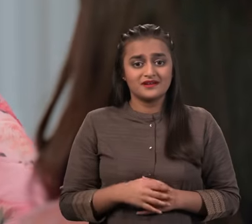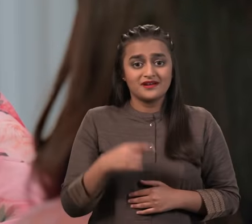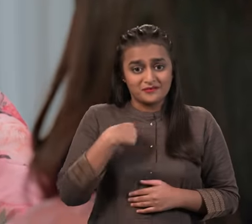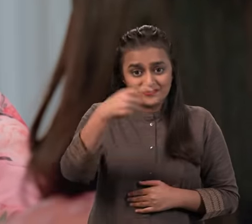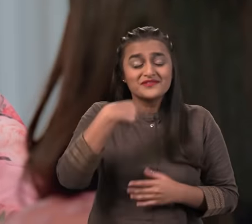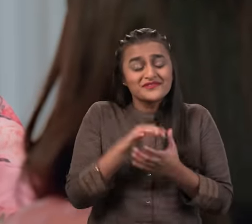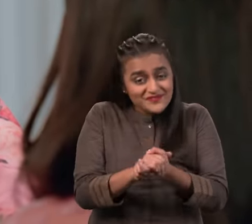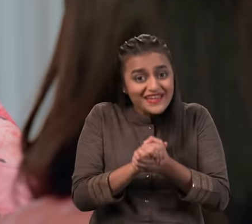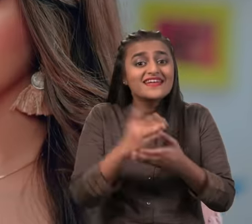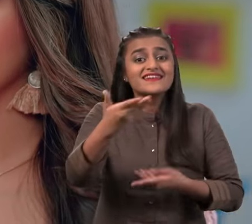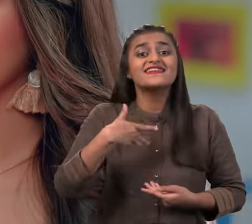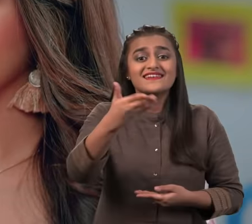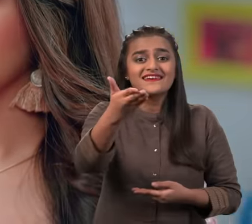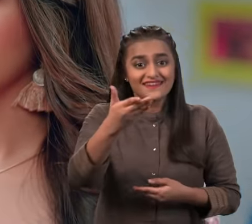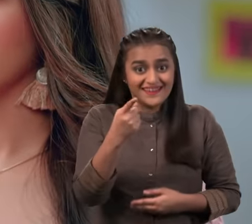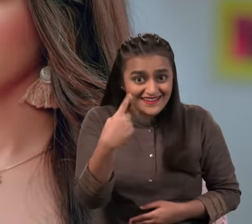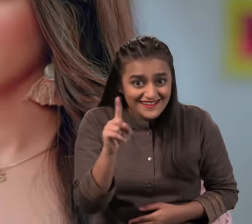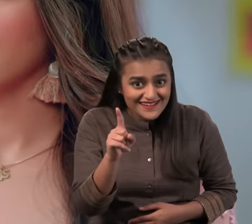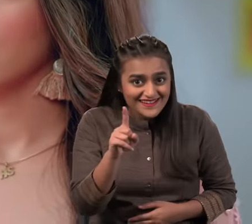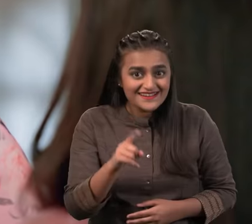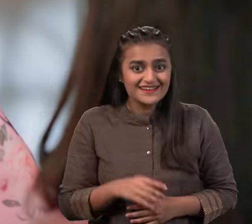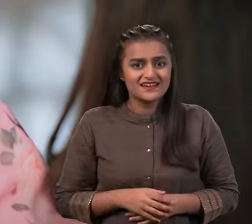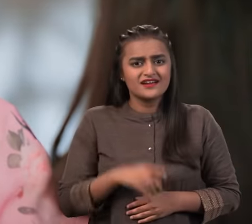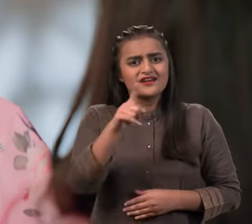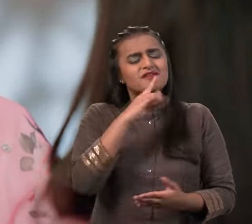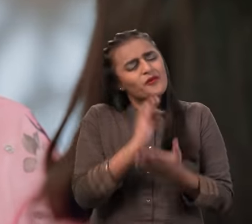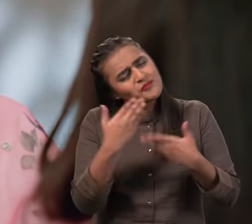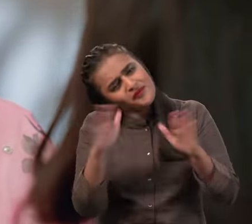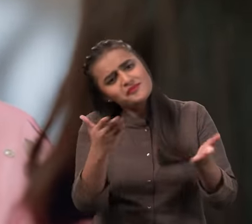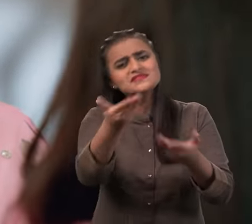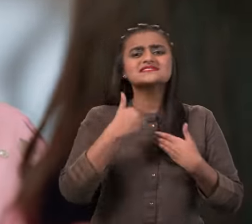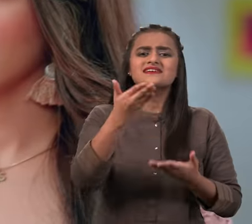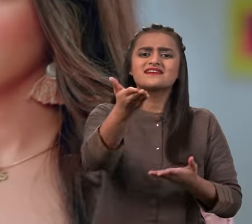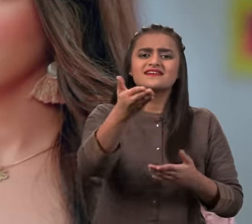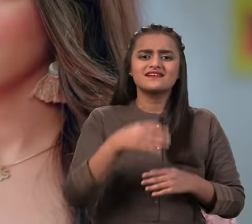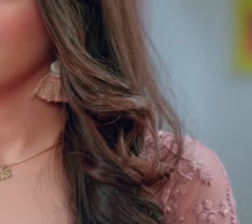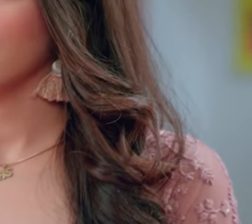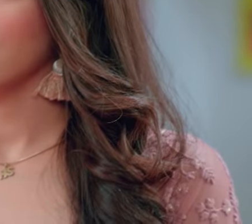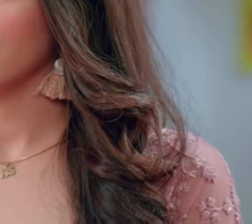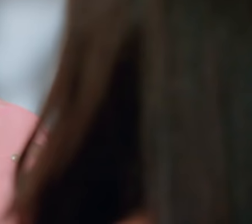मैं तो तेरी दोस्त हूँ, है ना? तू मुझे जरूर बता सकती है।